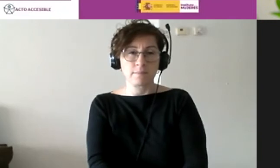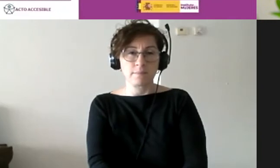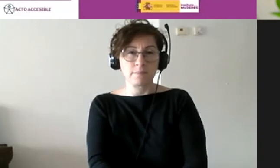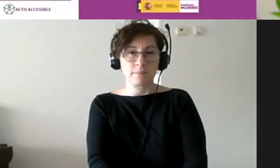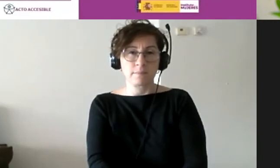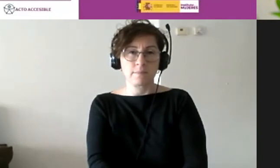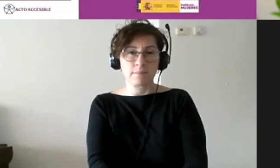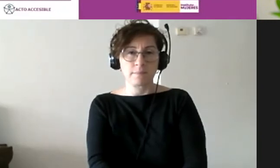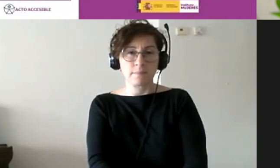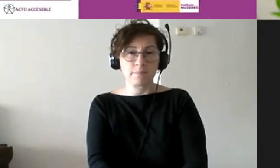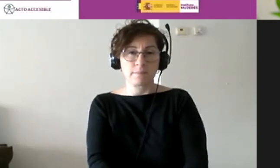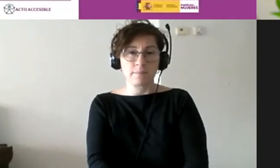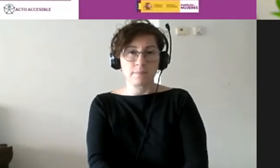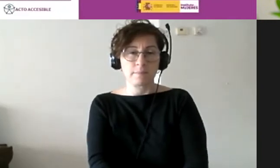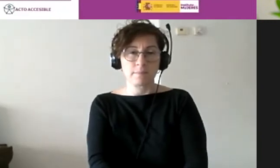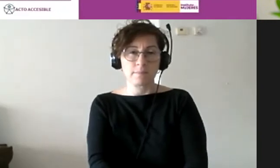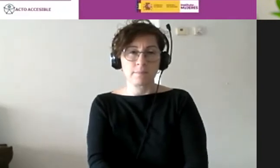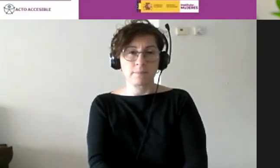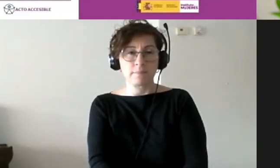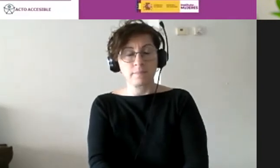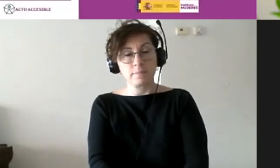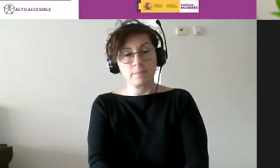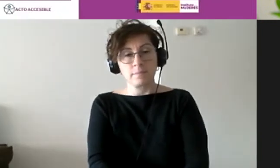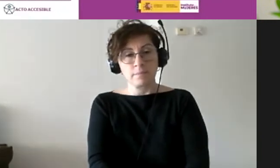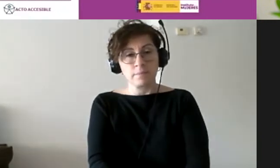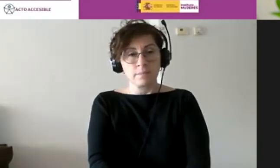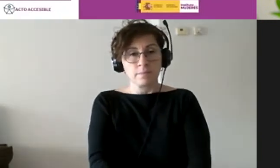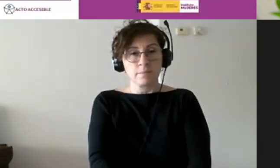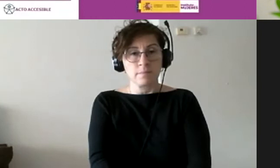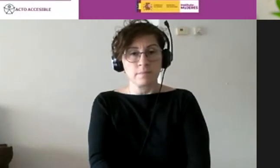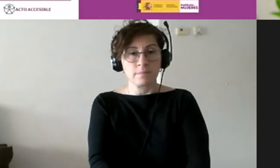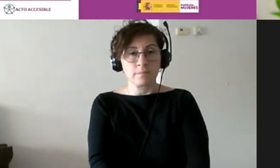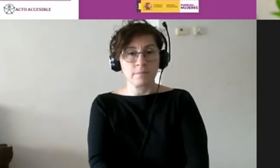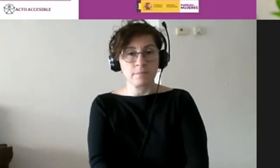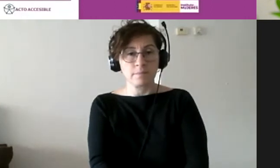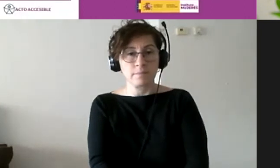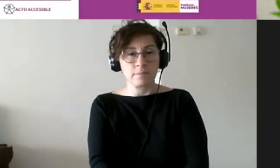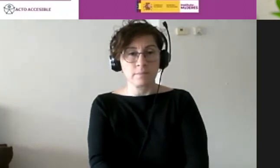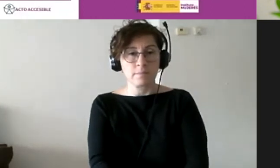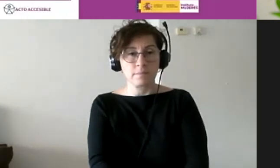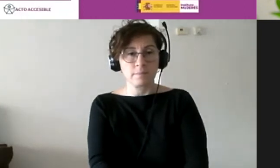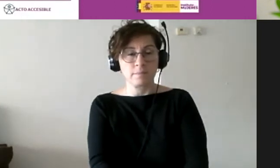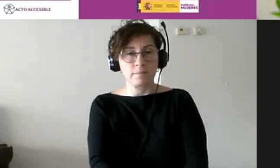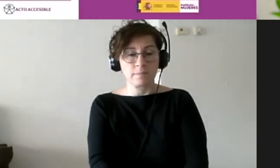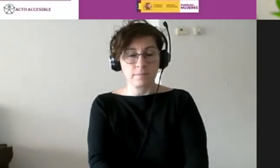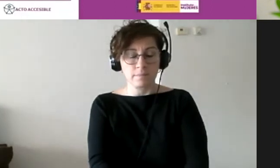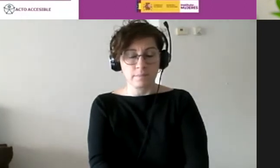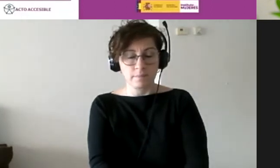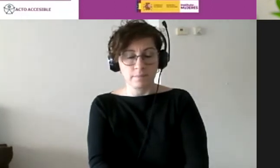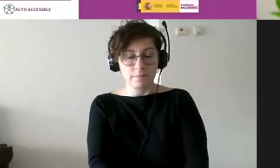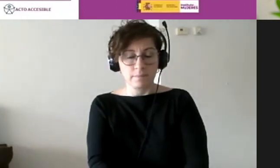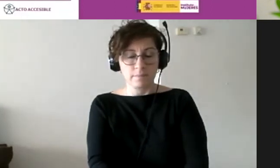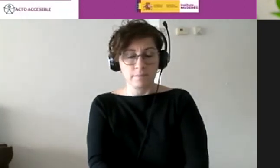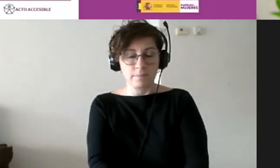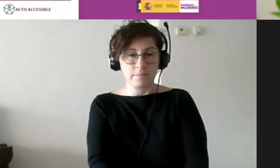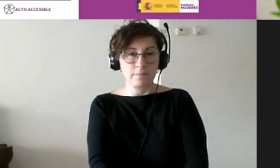было легче. Перевозили эшелонами по 500-300 человек, эвакуировали людей. На сегодняшний день